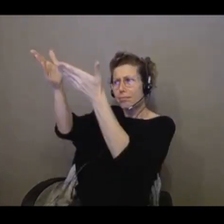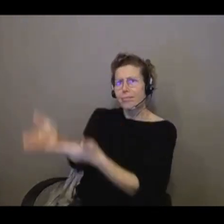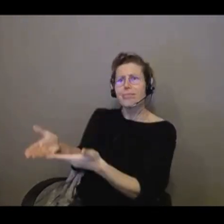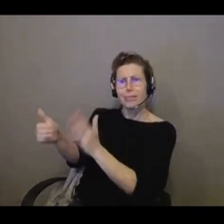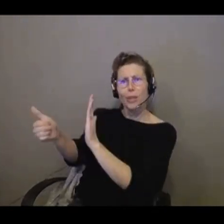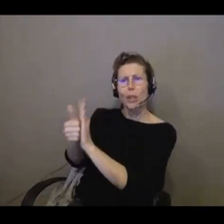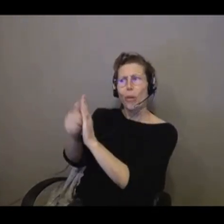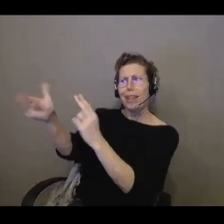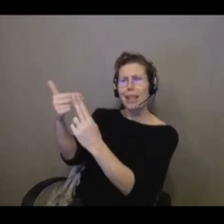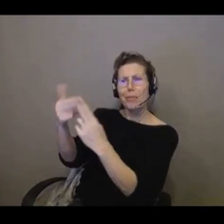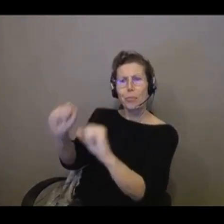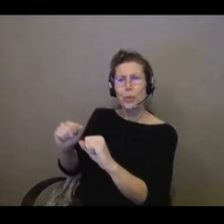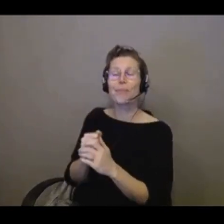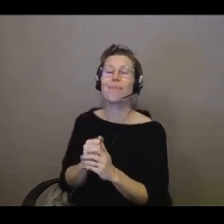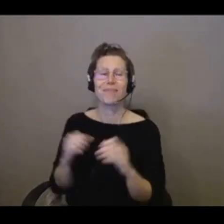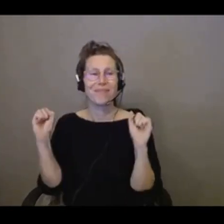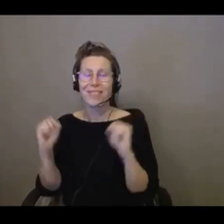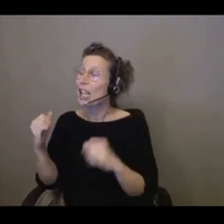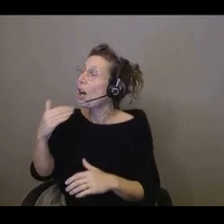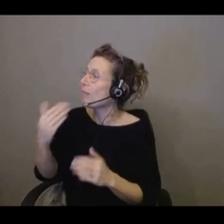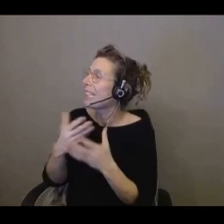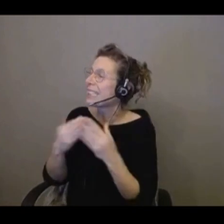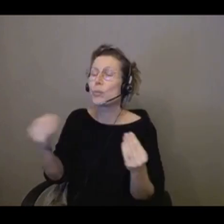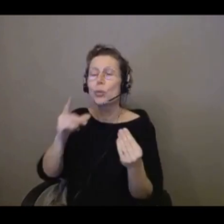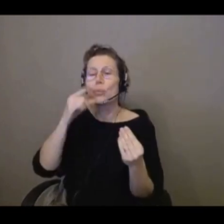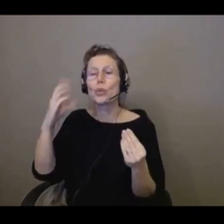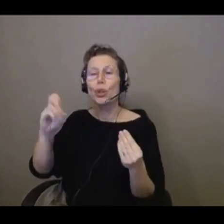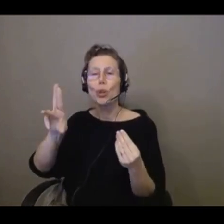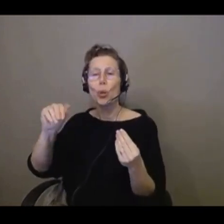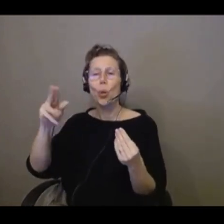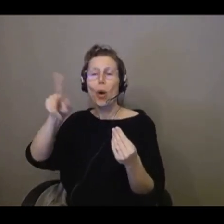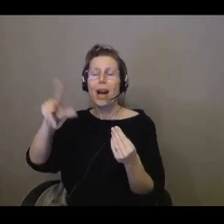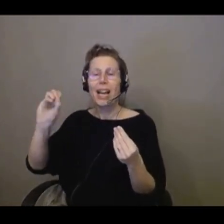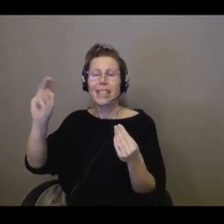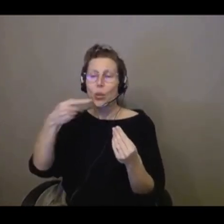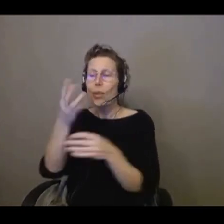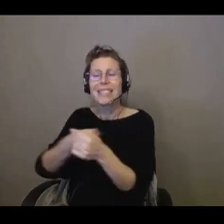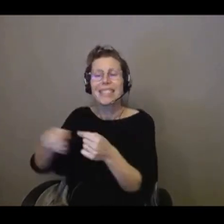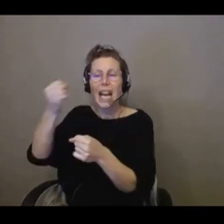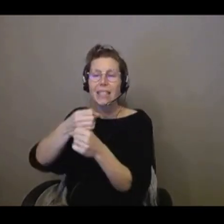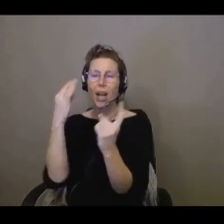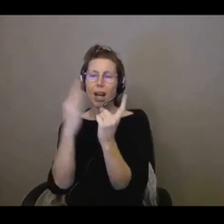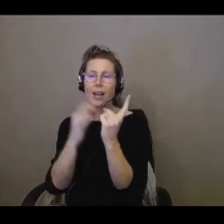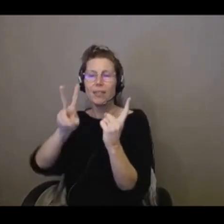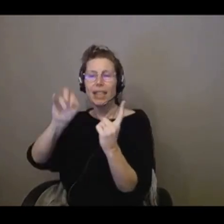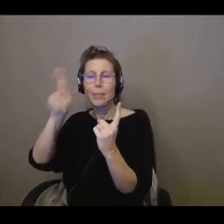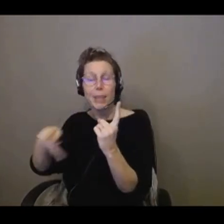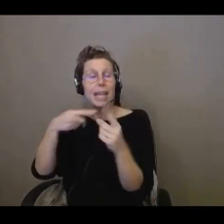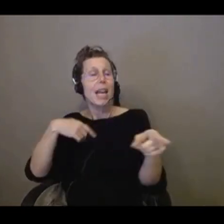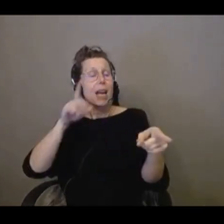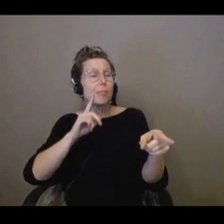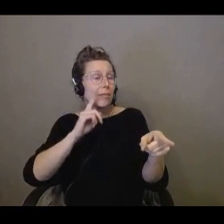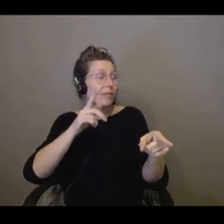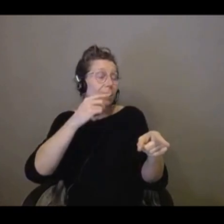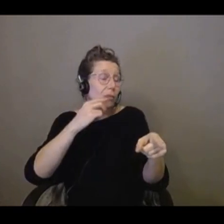Croizon, aventurier, conférencier, auteur, créateur donc de Very Important Parking. Muriel Larrouille également, experte accessibilité des transports à la délégation ministérielle